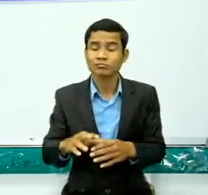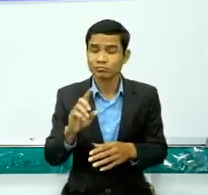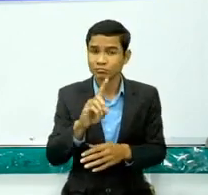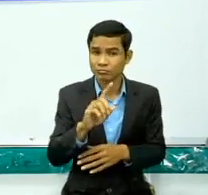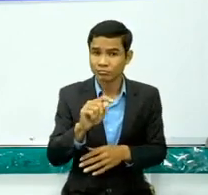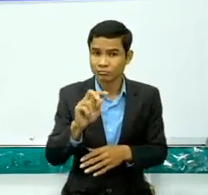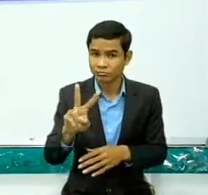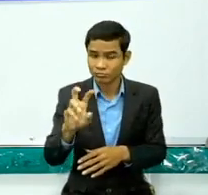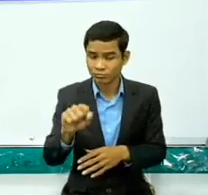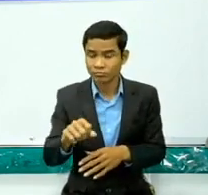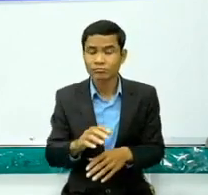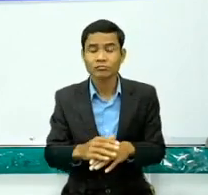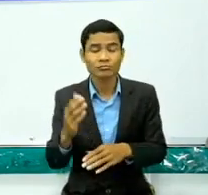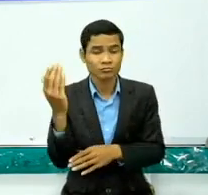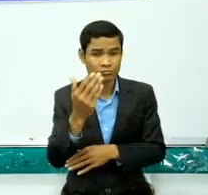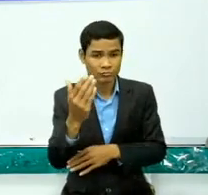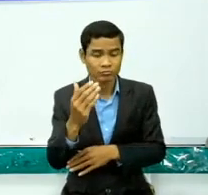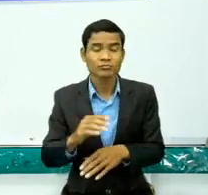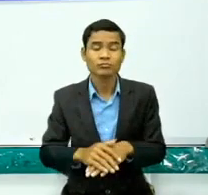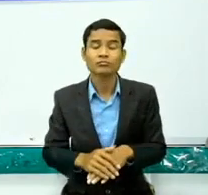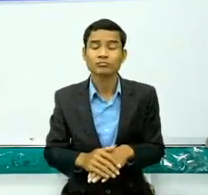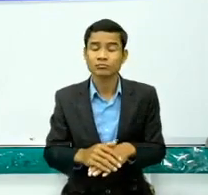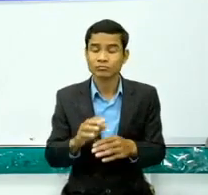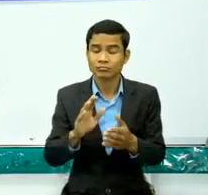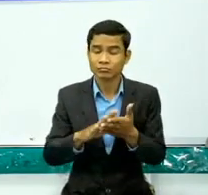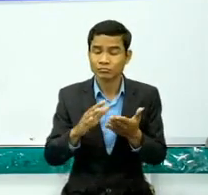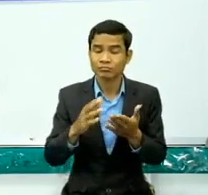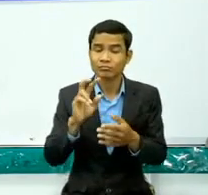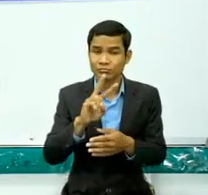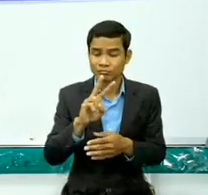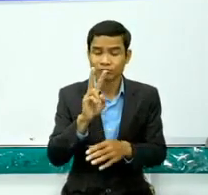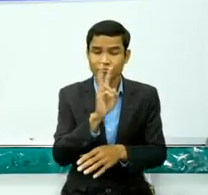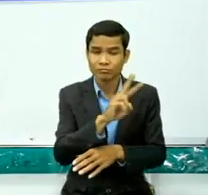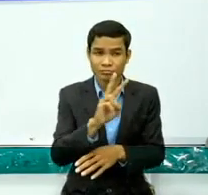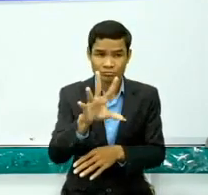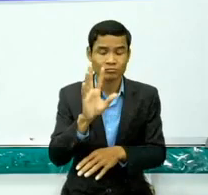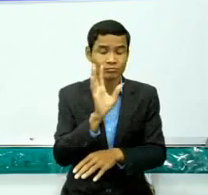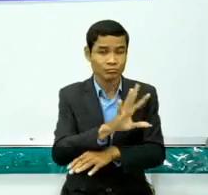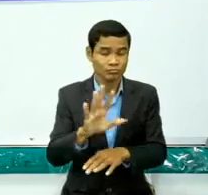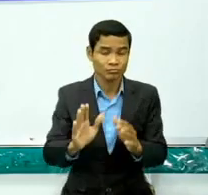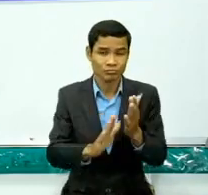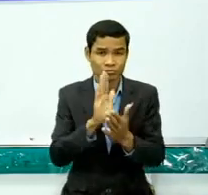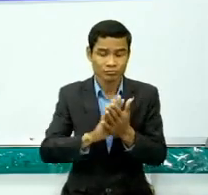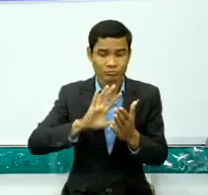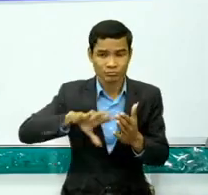ជោ DTV ទូរទស្សន៍ខ្សែកា25រាជធានីខេត្តចា